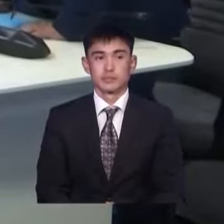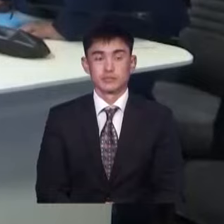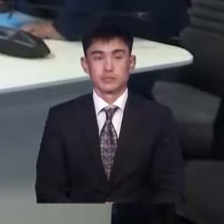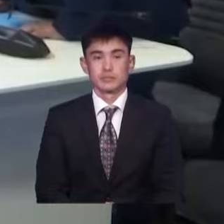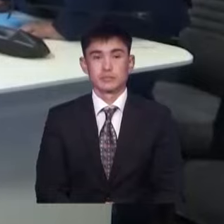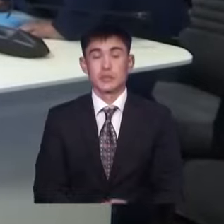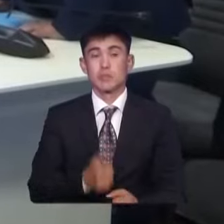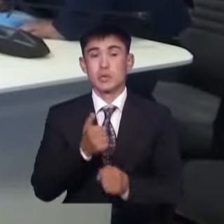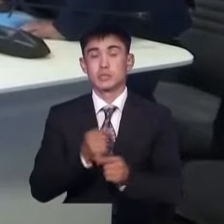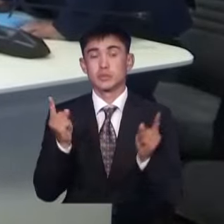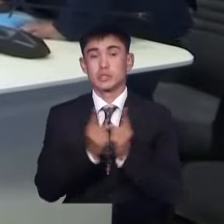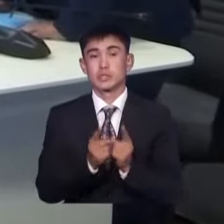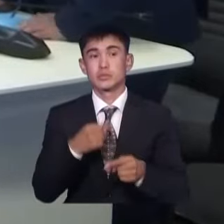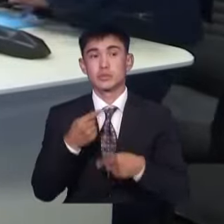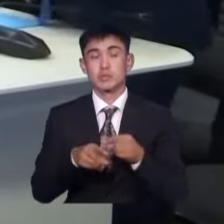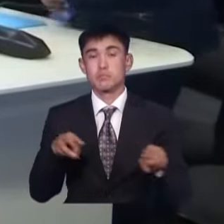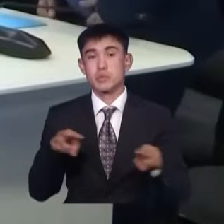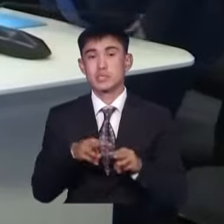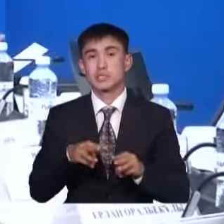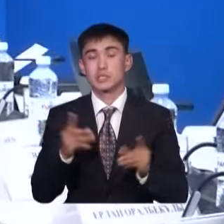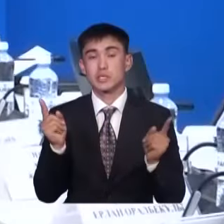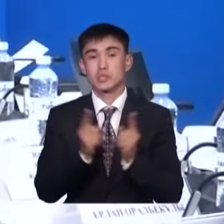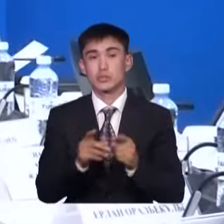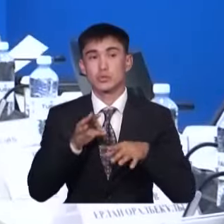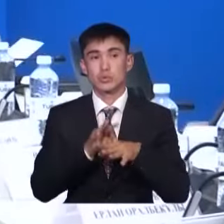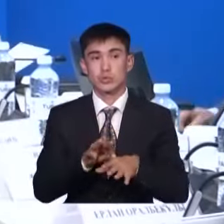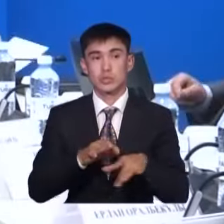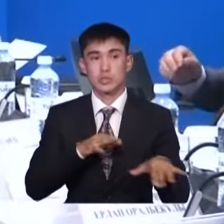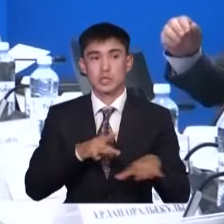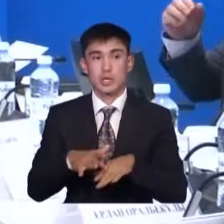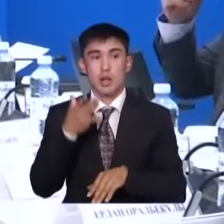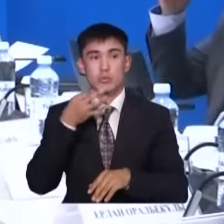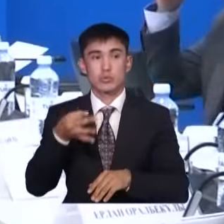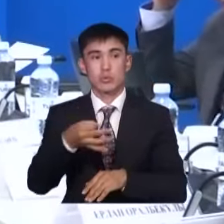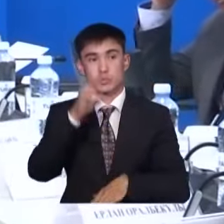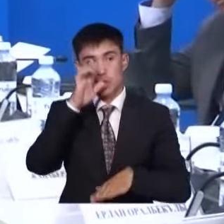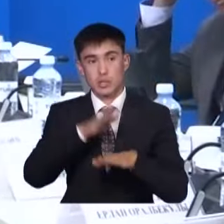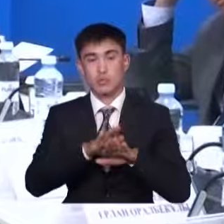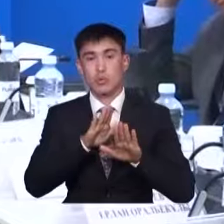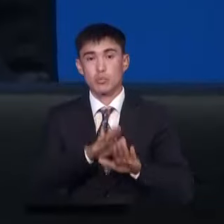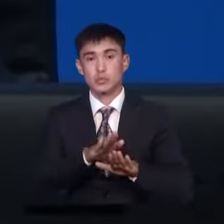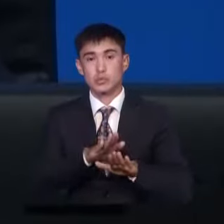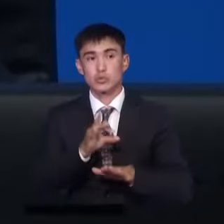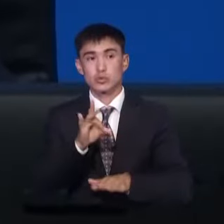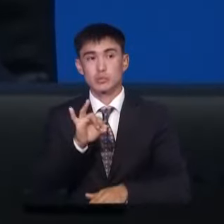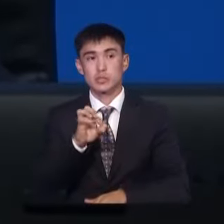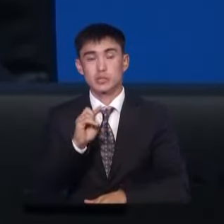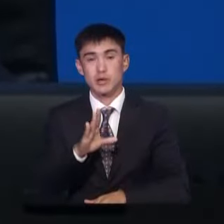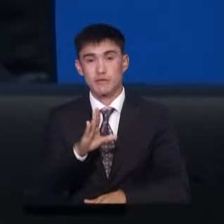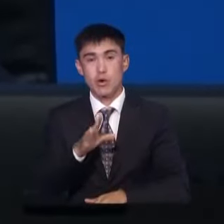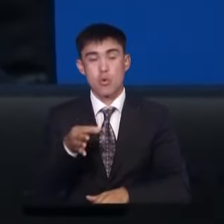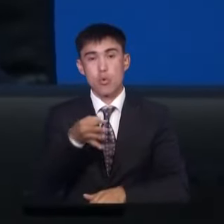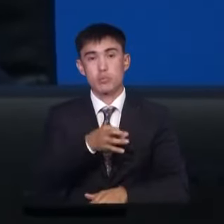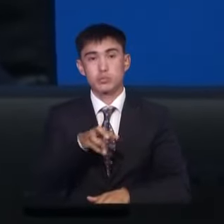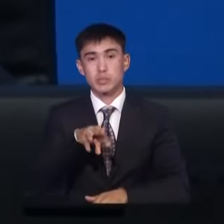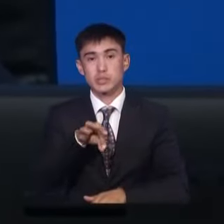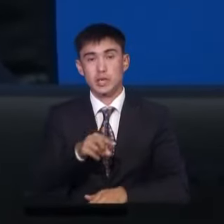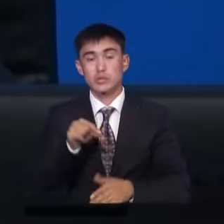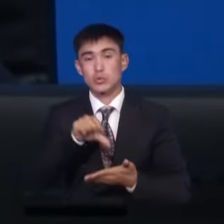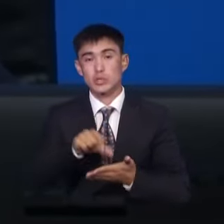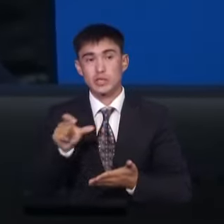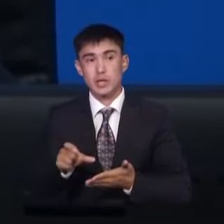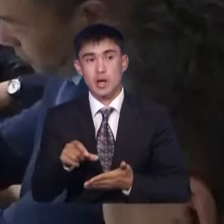Өңгір башысымен кездесуден кейін министр кездесу өткізді. Шараға Алматы облысы әкімінің орынбасары Рустам Исатаев, облыстық мәслихат